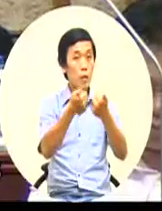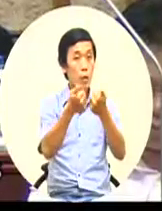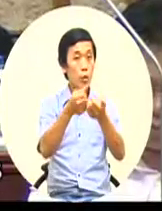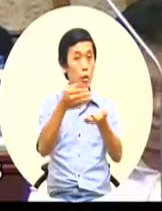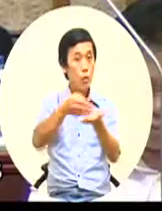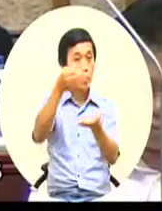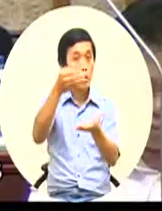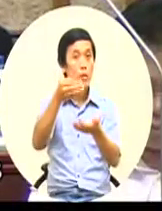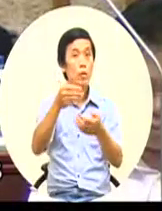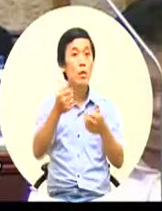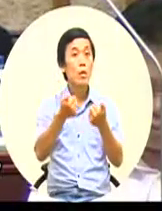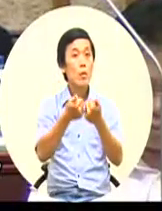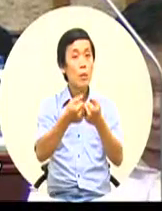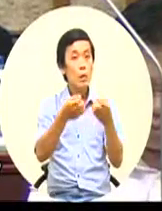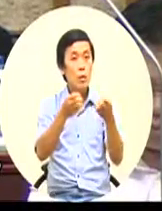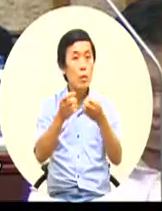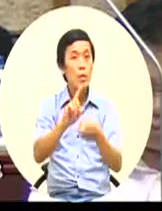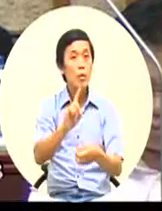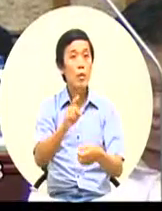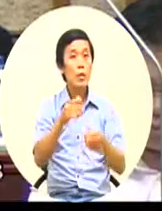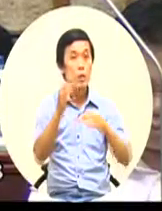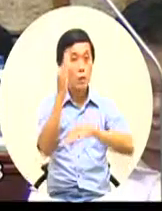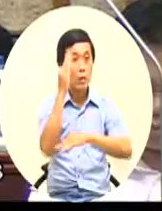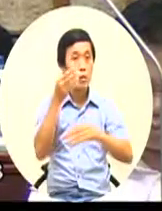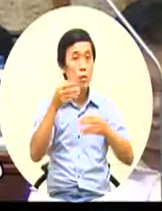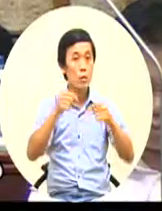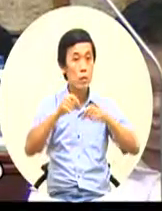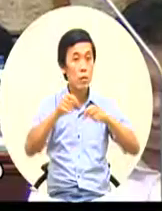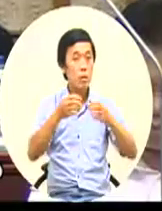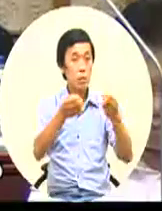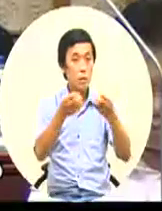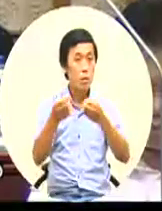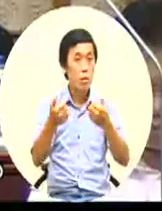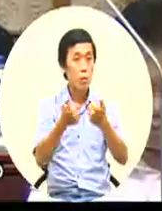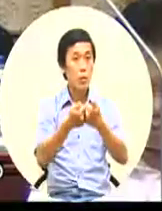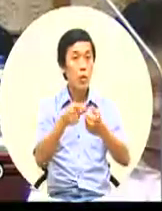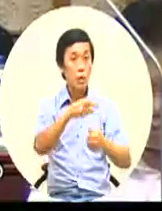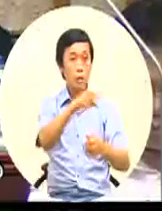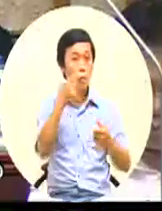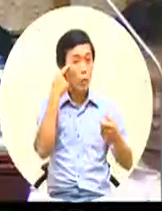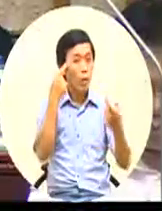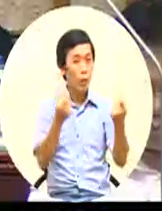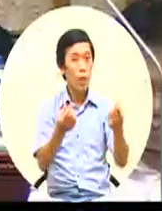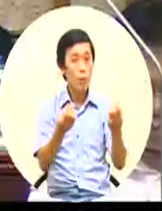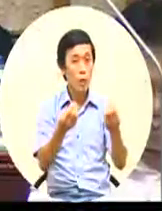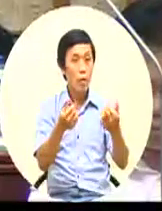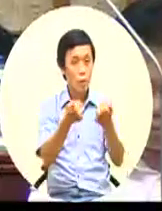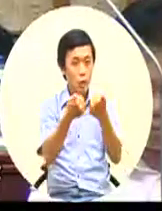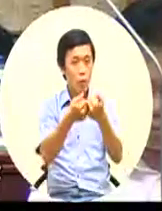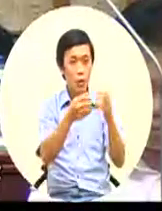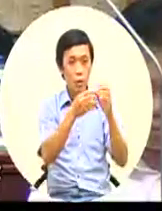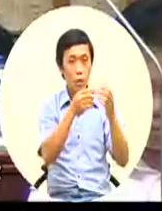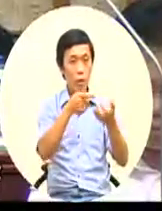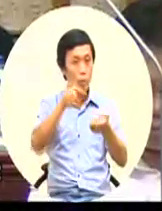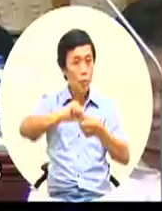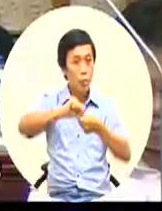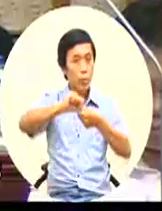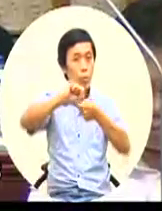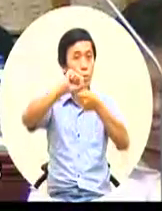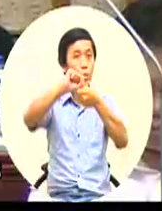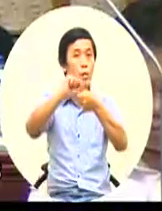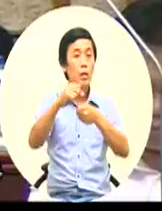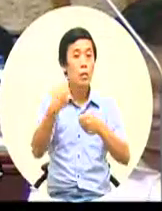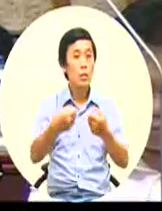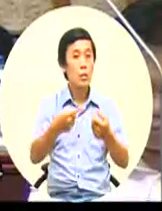跟议员报告，所谓的正式协调会，就是说大家在没有共识之下一直在开，一直在开。但是所以说，